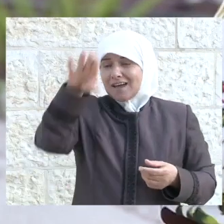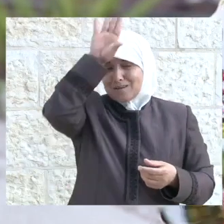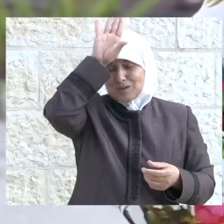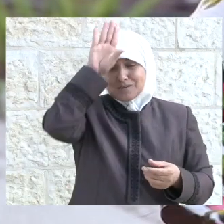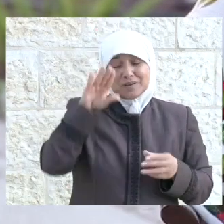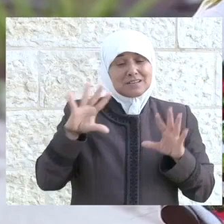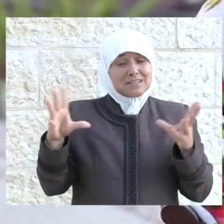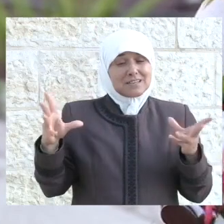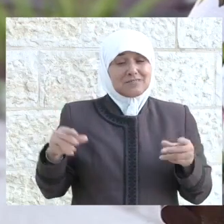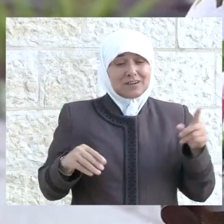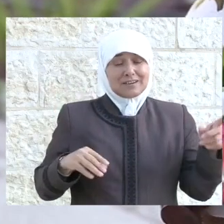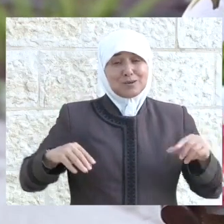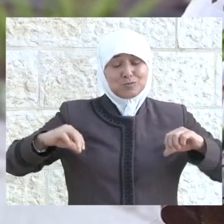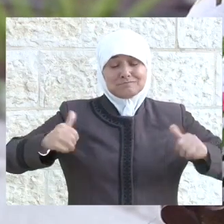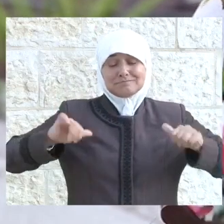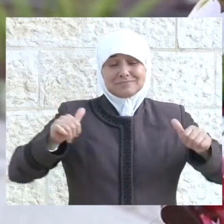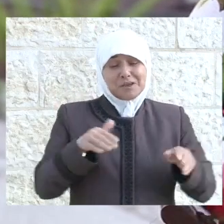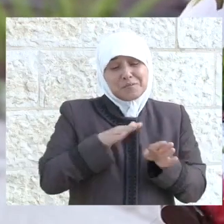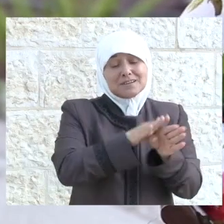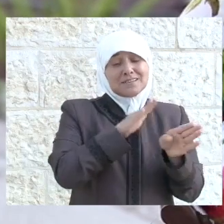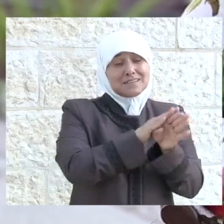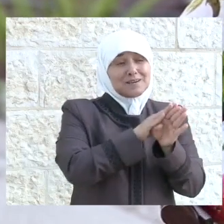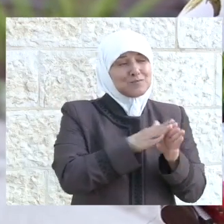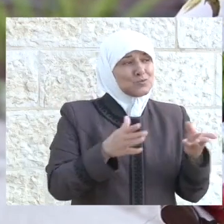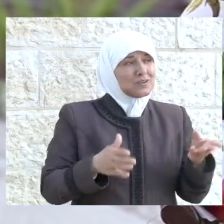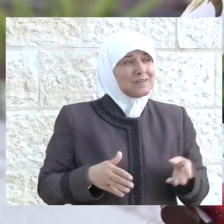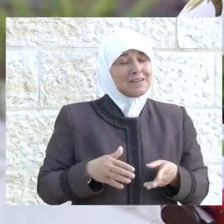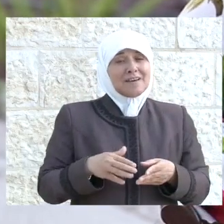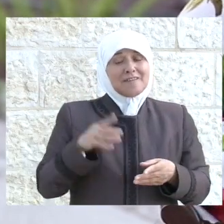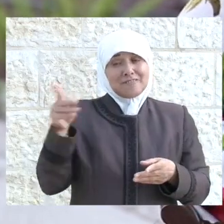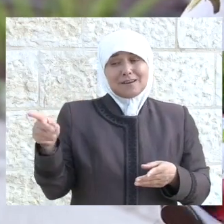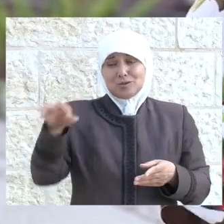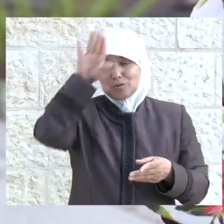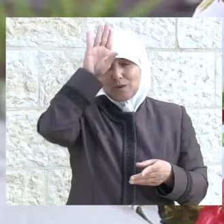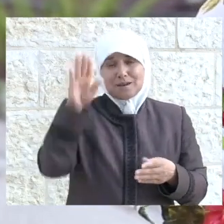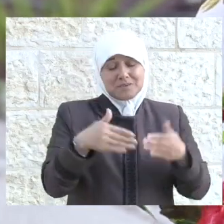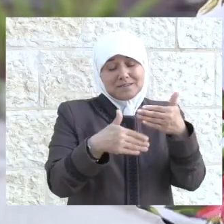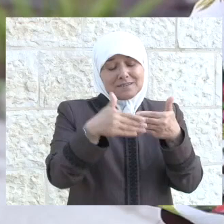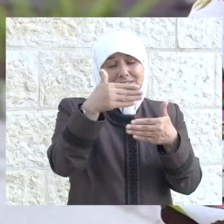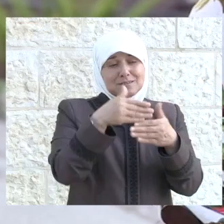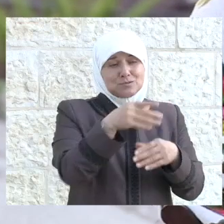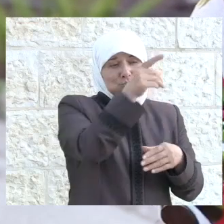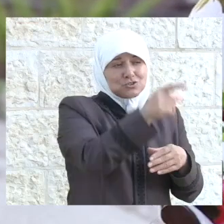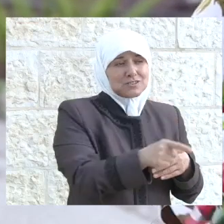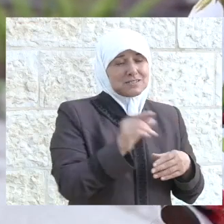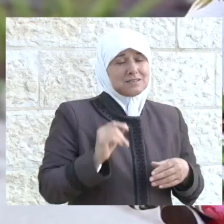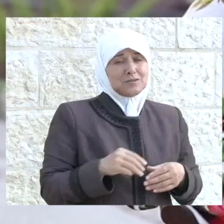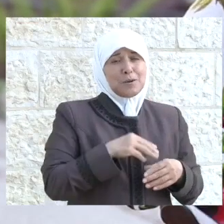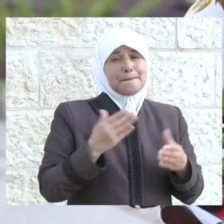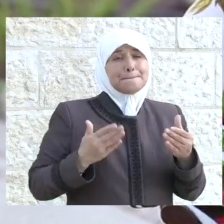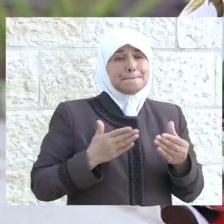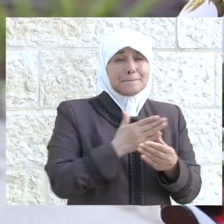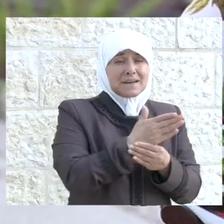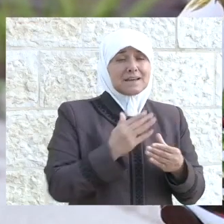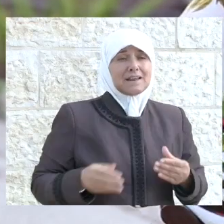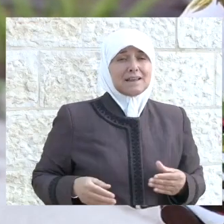لجنة الانشطة اللامنهجية، يعني بقدر احكي انها صقلت شخصيتنا من خلال دراستي لعلم النفس، من خلال دعم